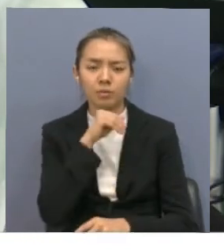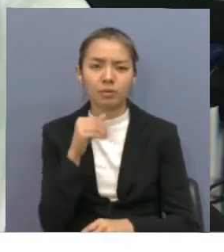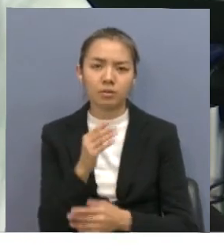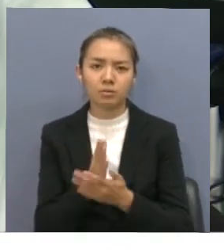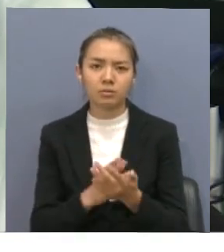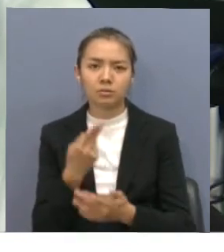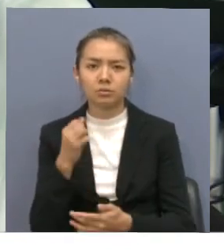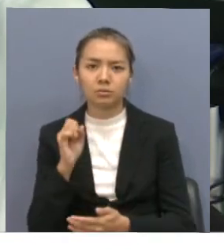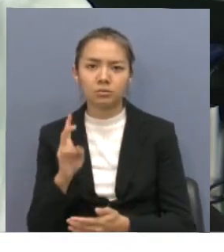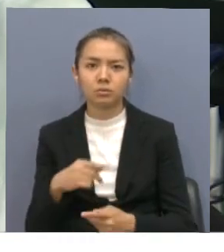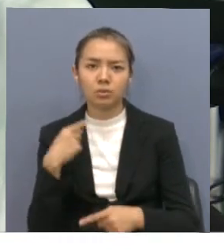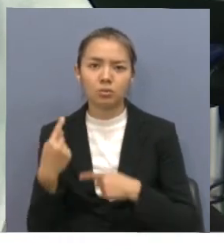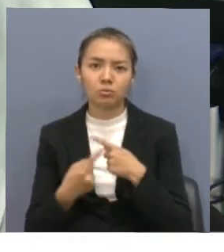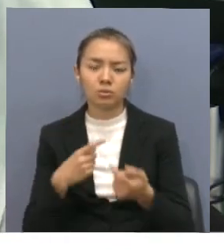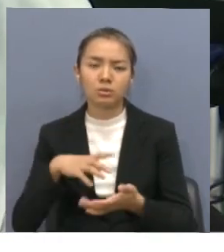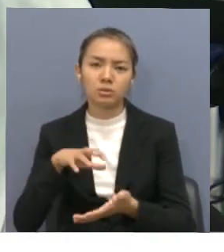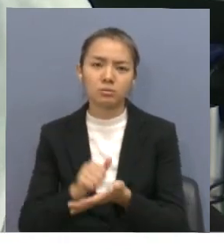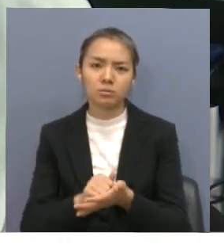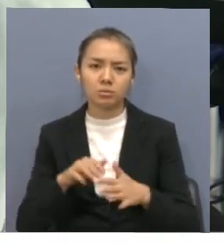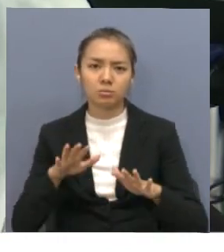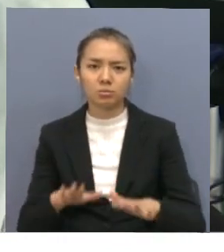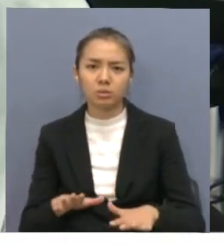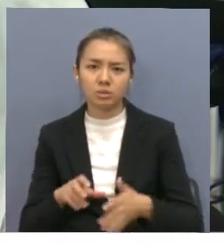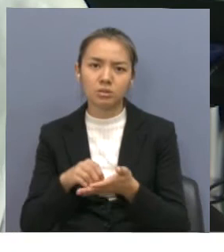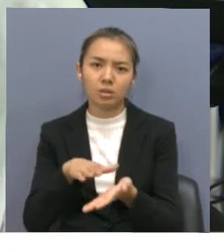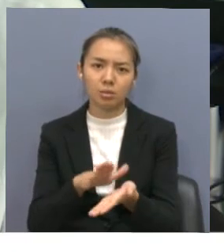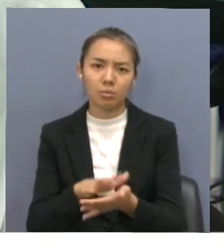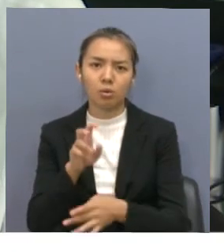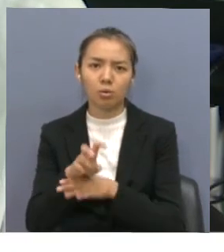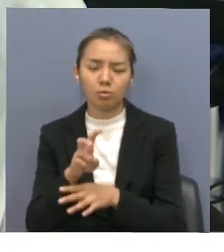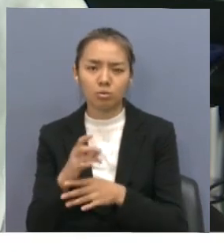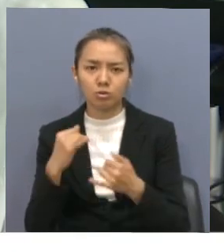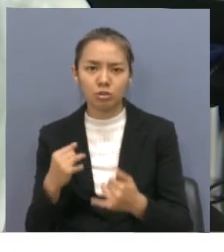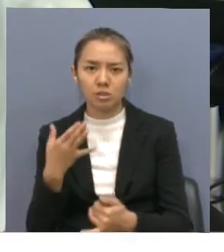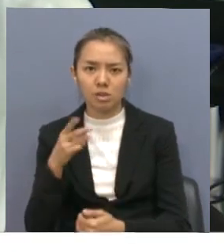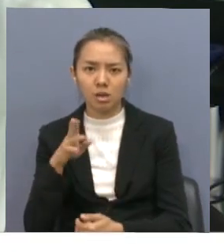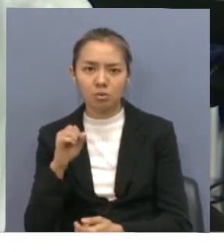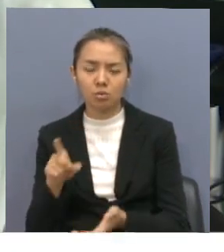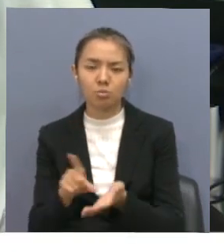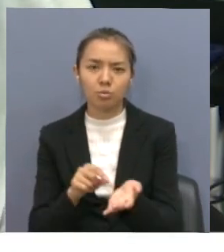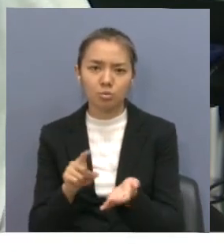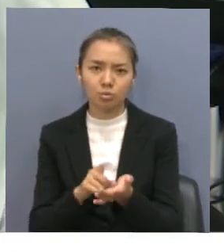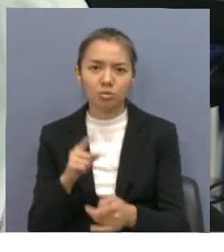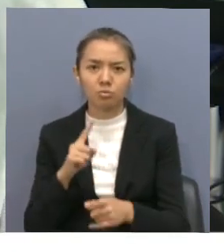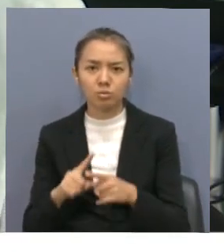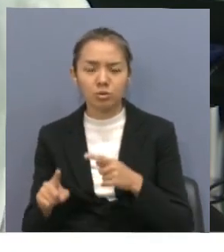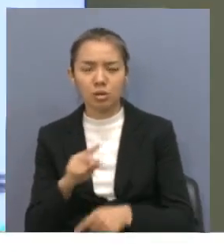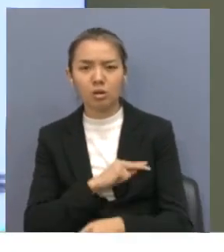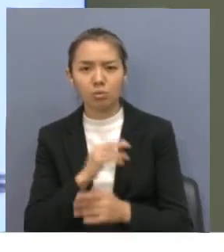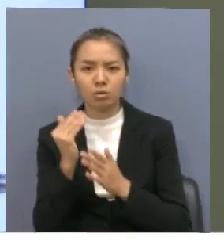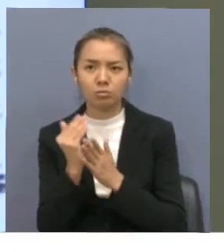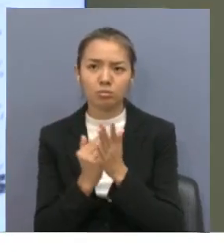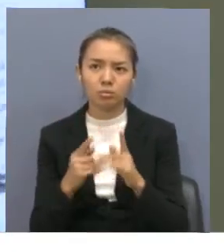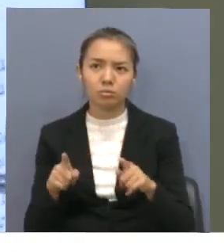көрсету орталықтарына кезекті брондау сияқты мәселелерге қатысты жүгінеді. Сондай-ақ әлеуметтік сектор, зейнетақы, жәрдемақы, жұмыс кестесі